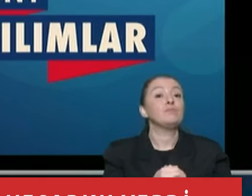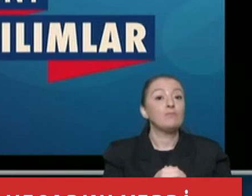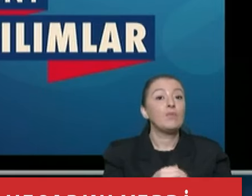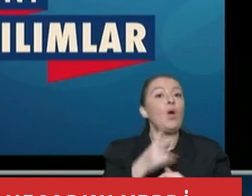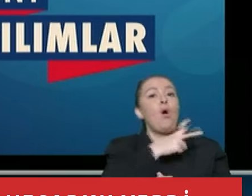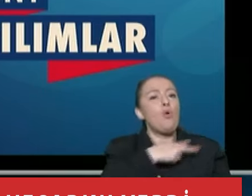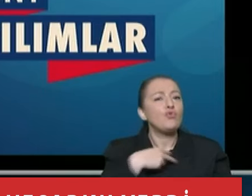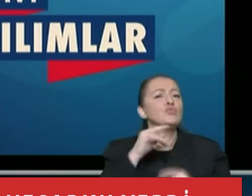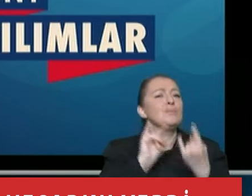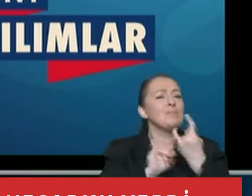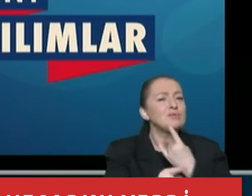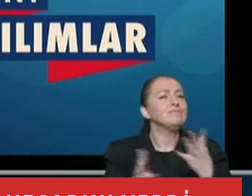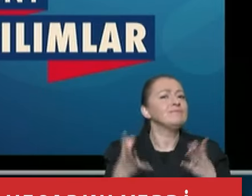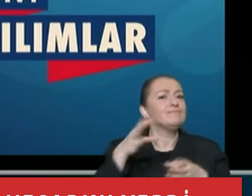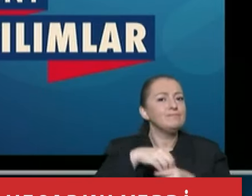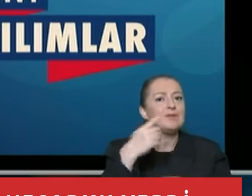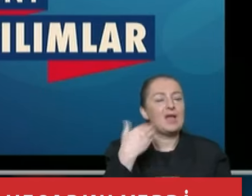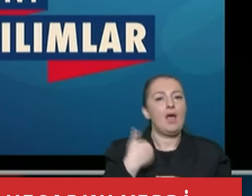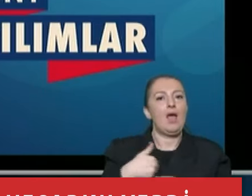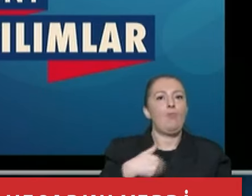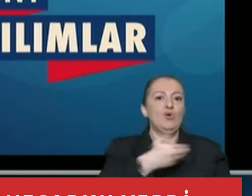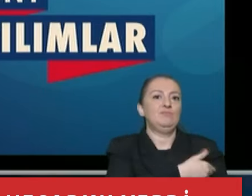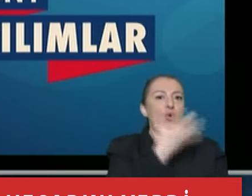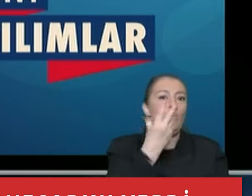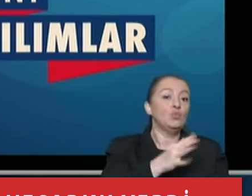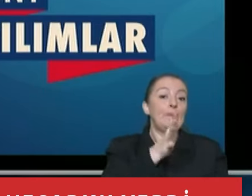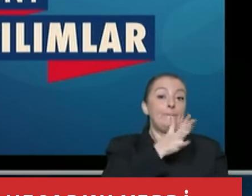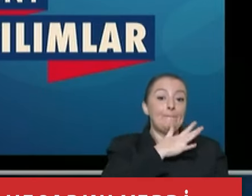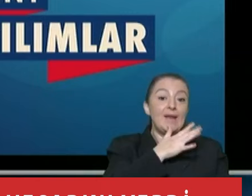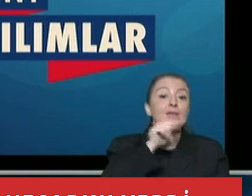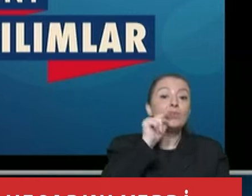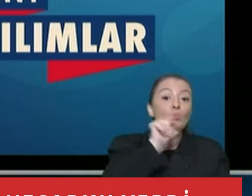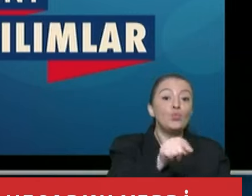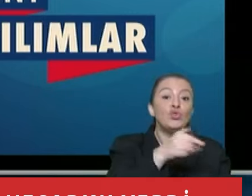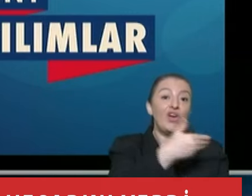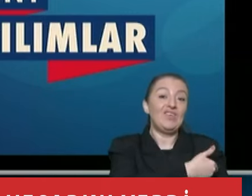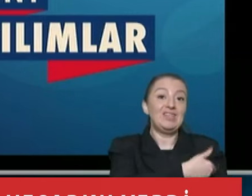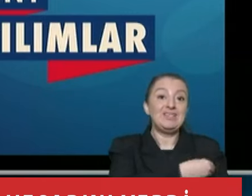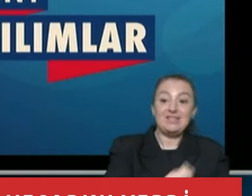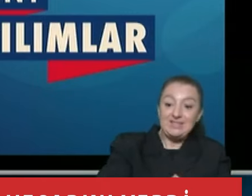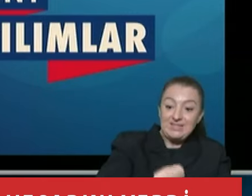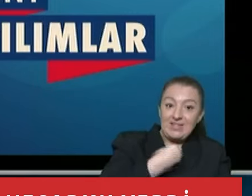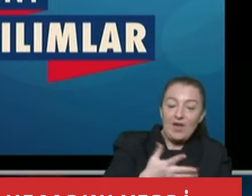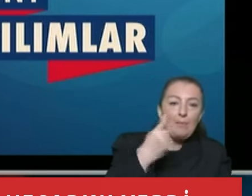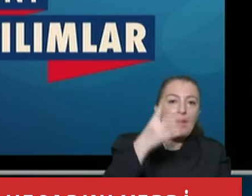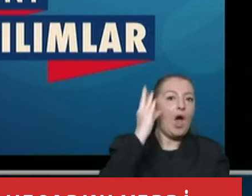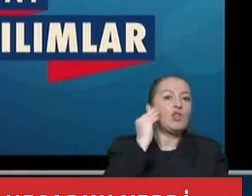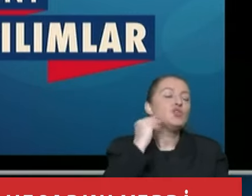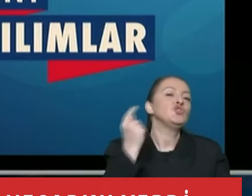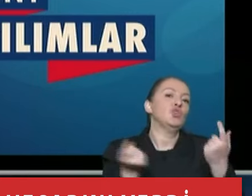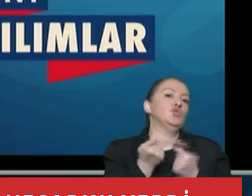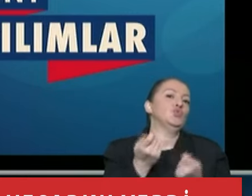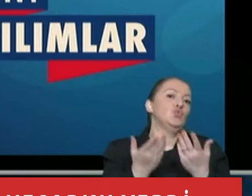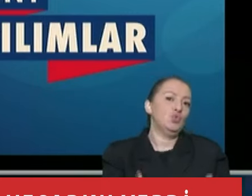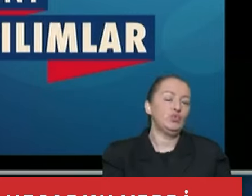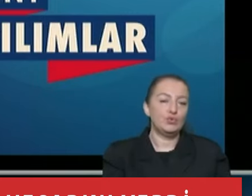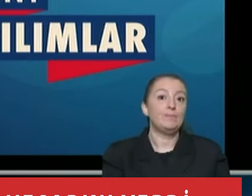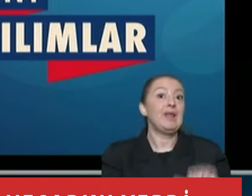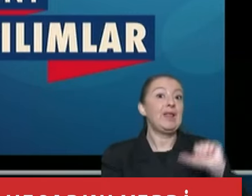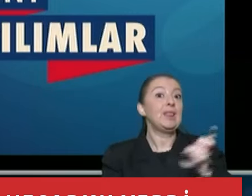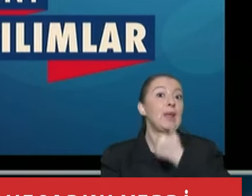ulaşımın bir Kamu hizmeti olduğunu bilen ve bunu vatandaşına hissettiren bir anlayışla çalışıyoruz